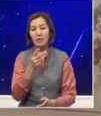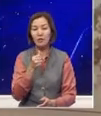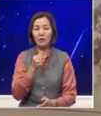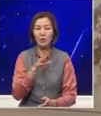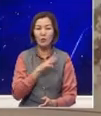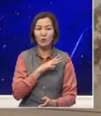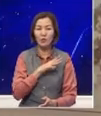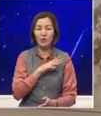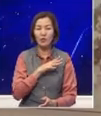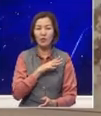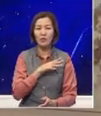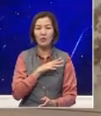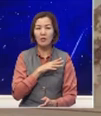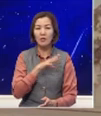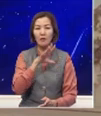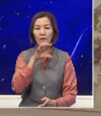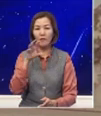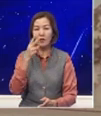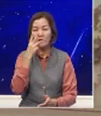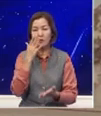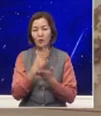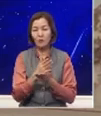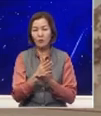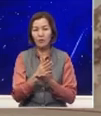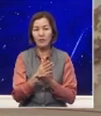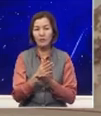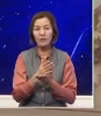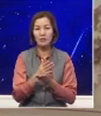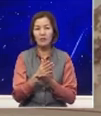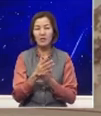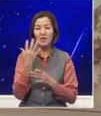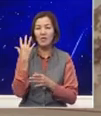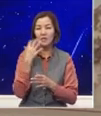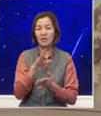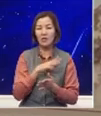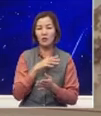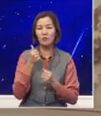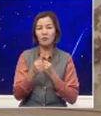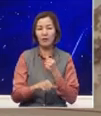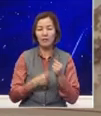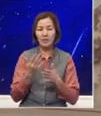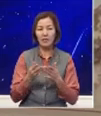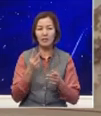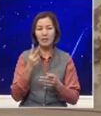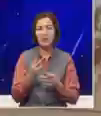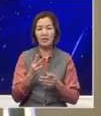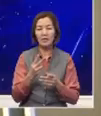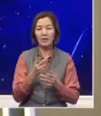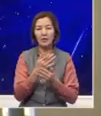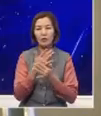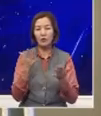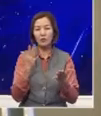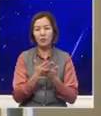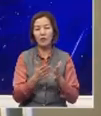этаптары бейнеленген болады. Міне айтып отқан ыстыққа төзімді материалдардың екі түрі.